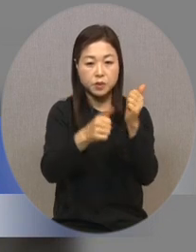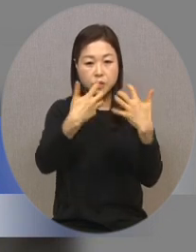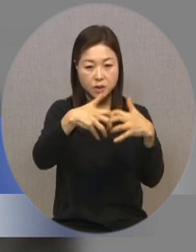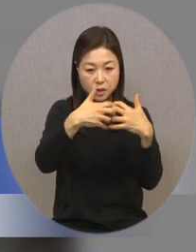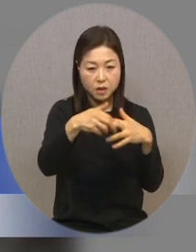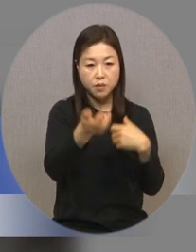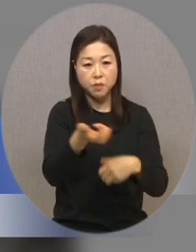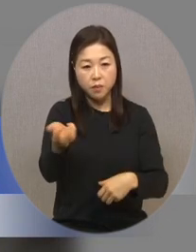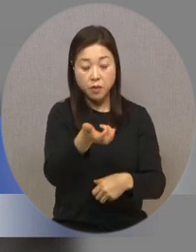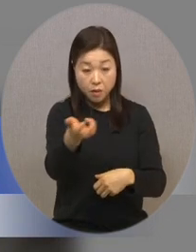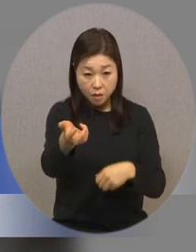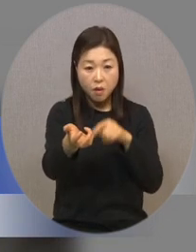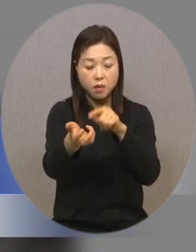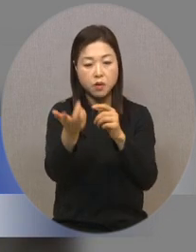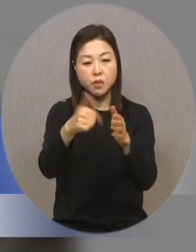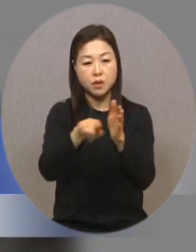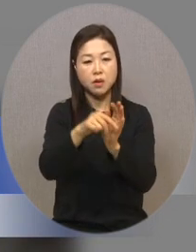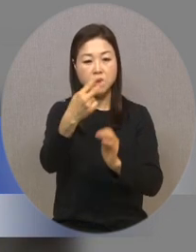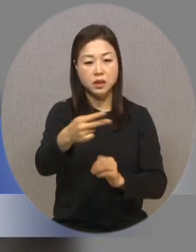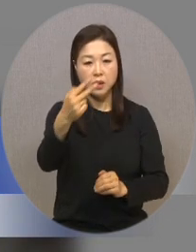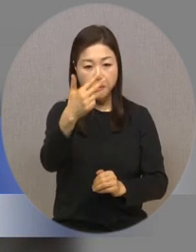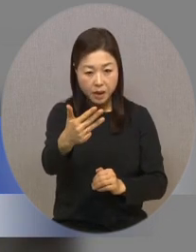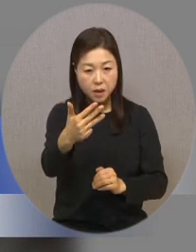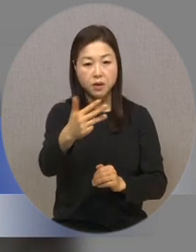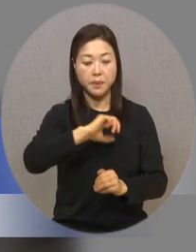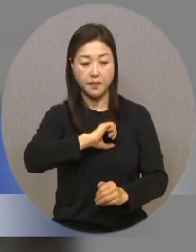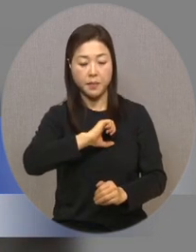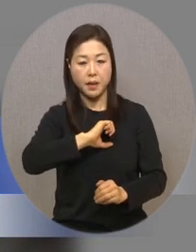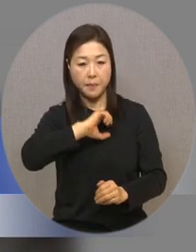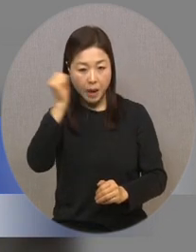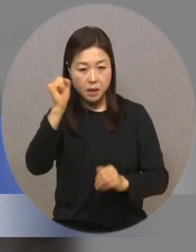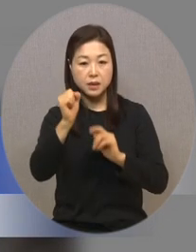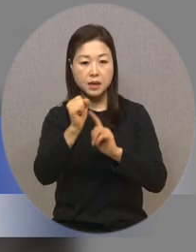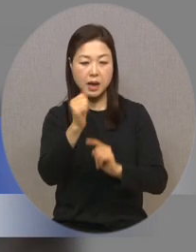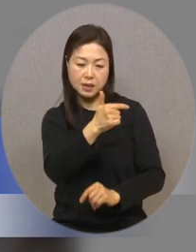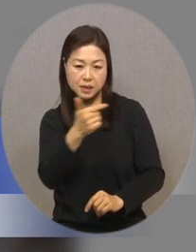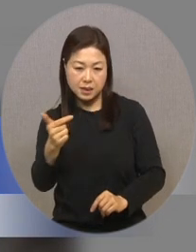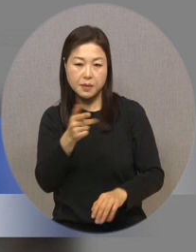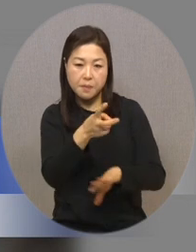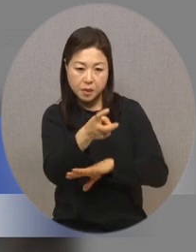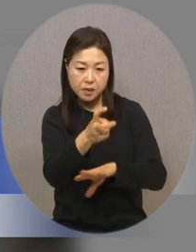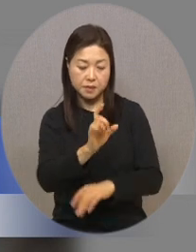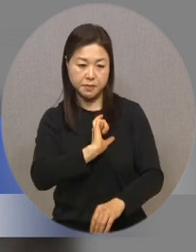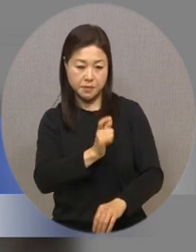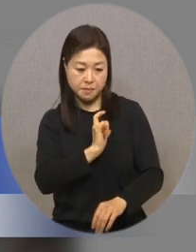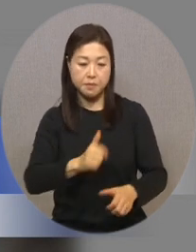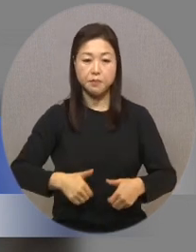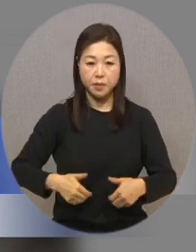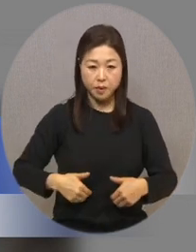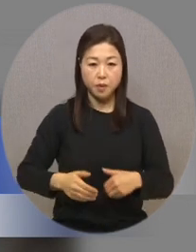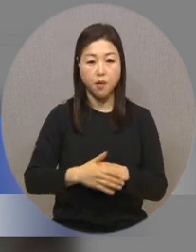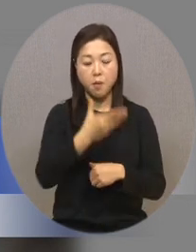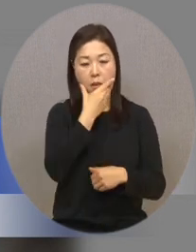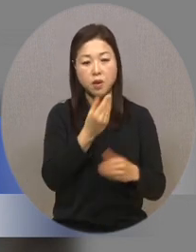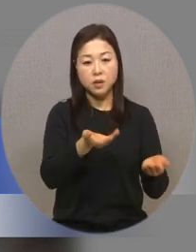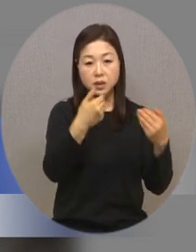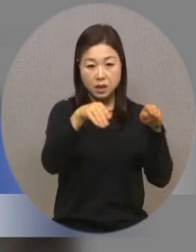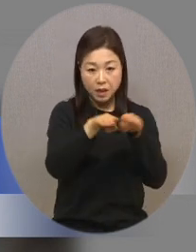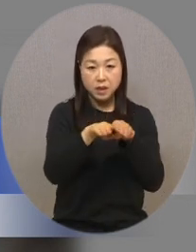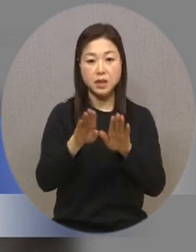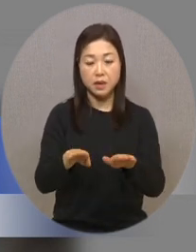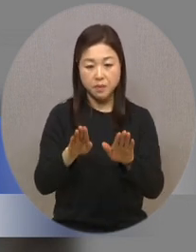지난 2008년에 취득한 대형 특장버스를 사용해야 했는데요. 복지관은 올해 서울시 기능보강 사업으로